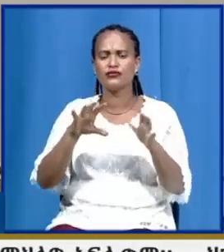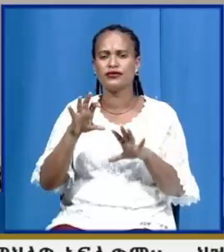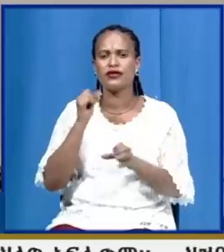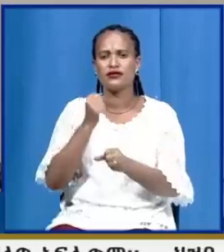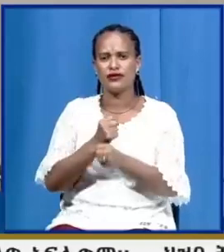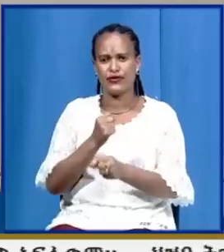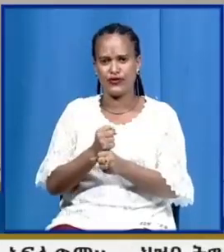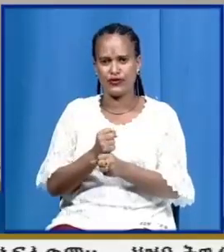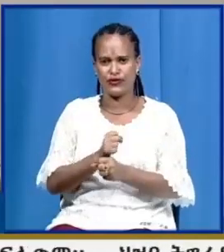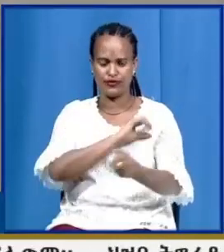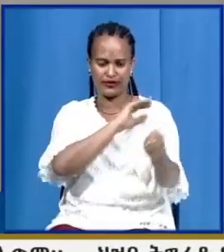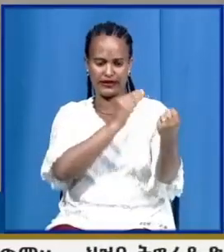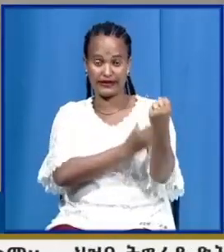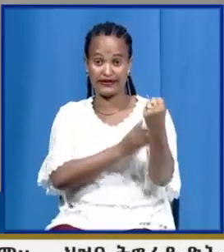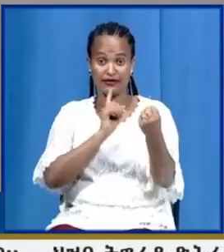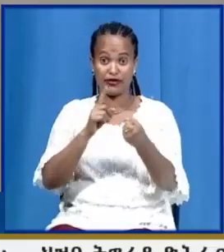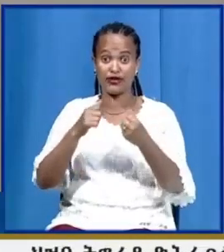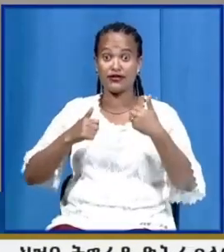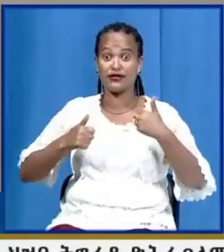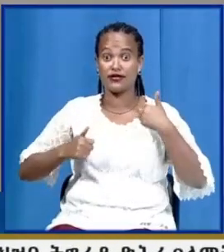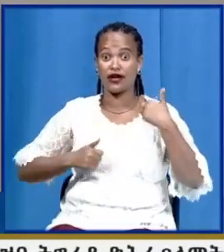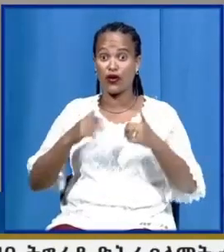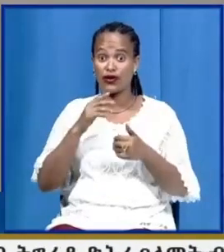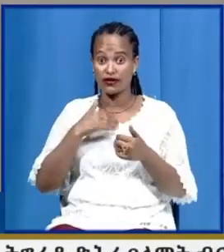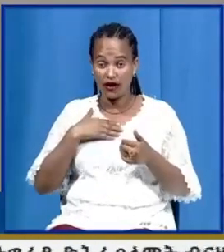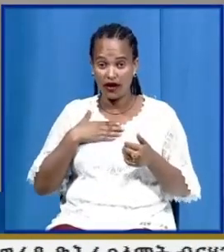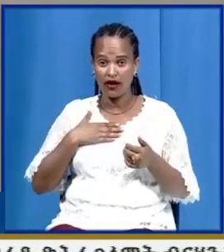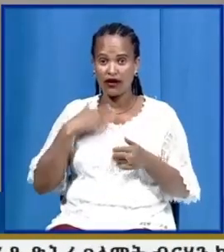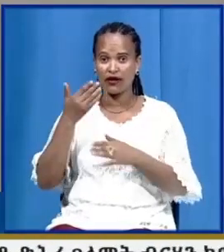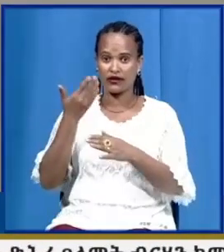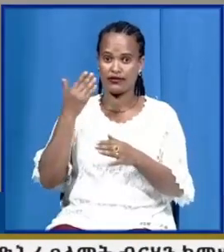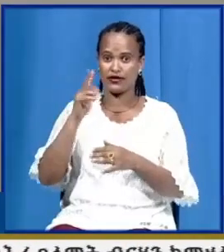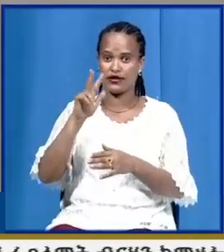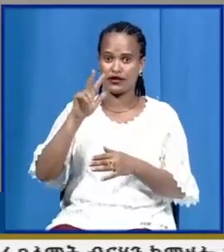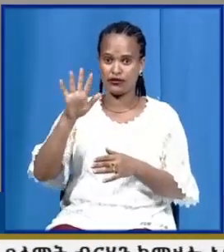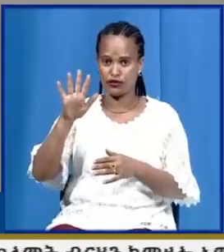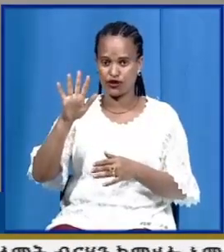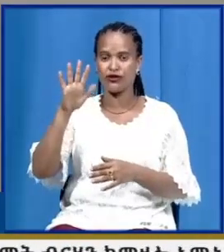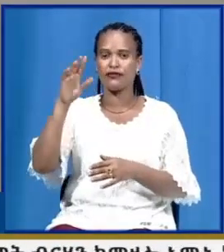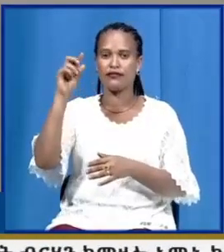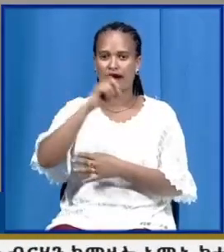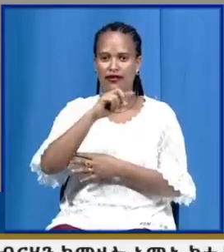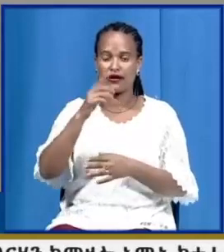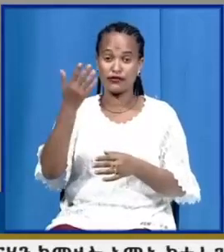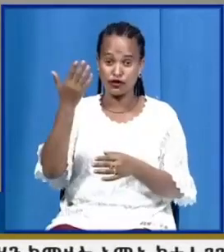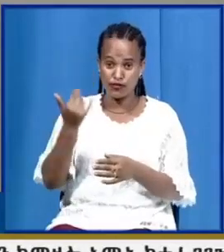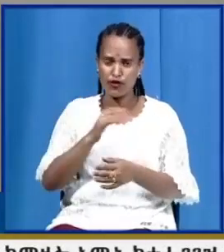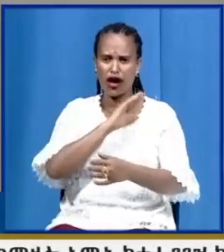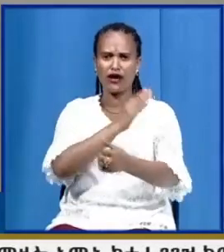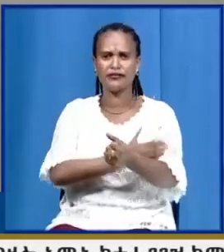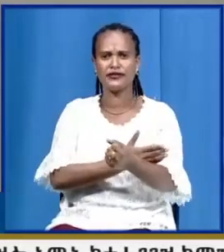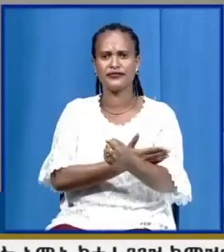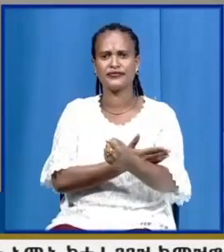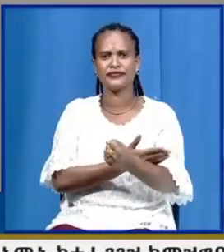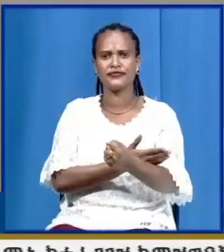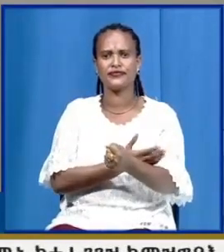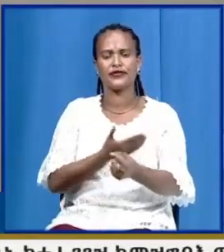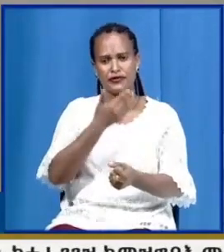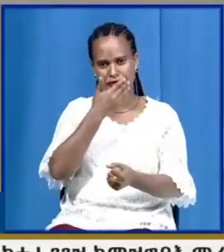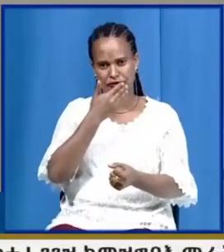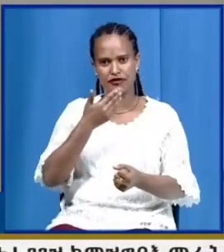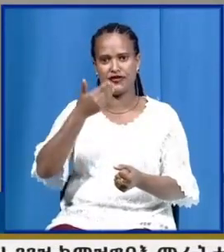ዘሎ ስራሕ እውን ቅልፅም እዩ። ሰራዊትና ቅድሚ 35 መዓልቲ ካብ ዝነበሮ ዓቕሚ